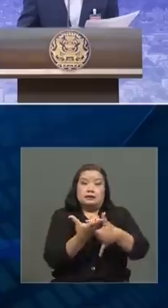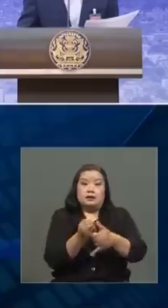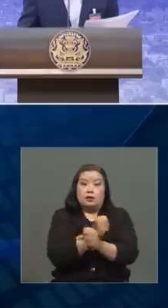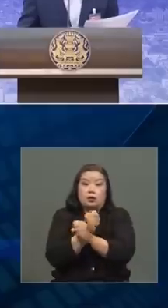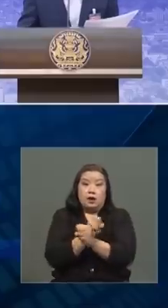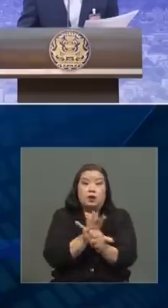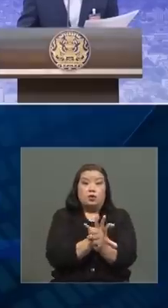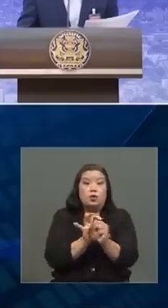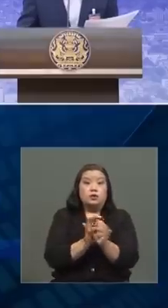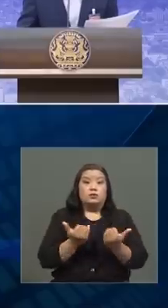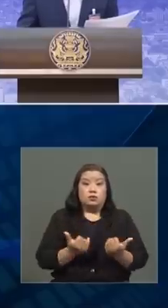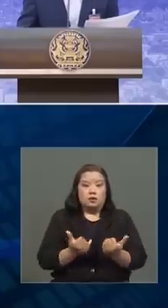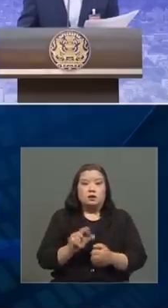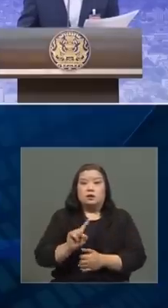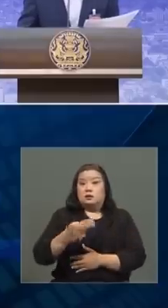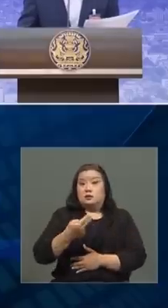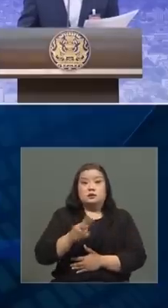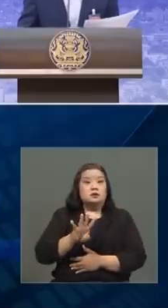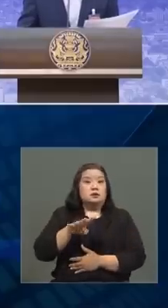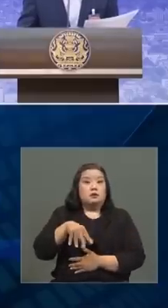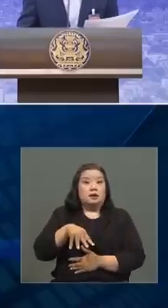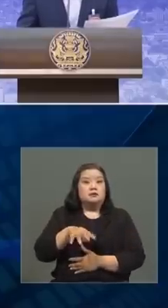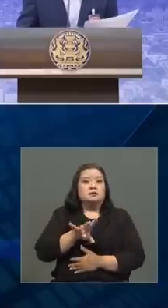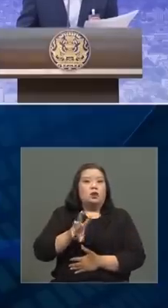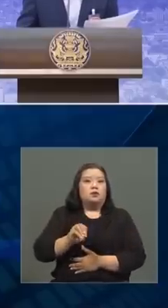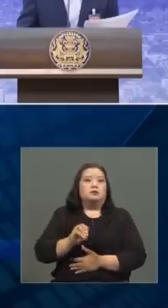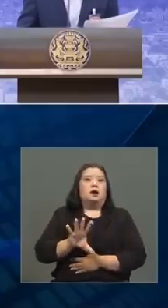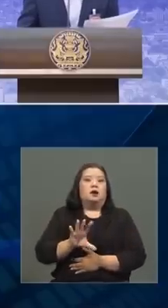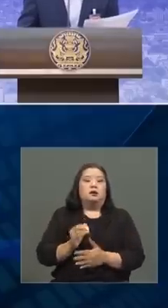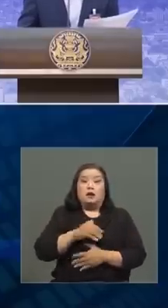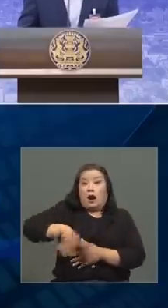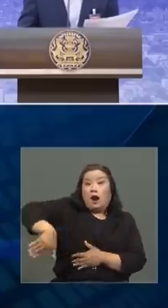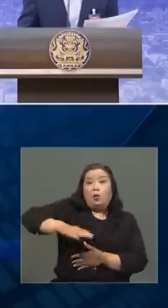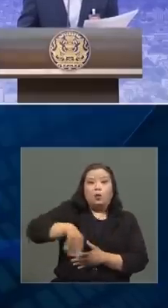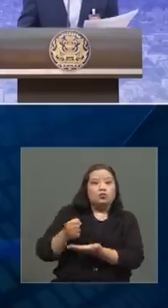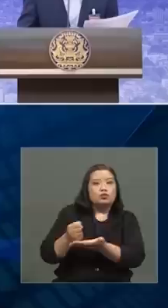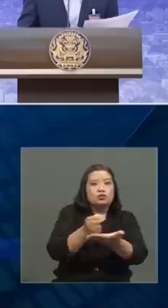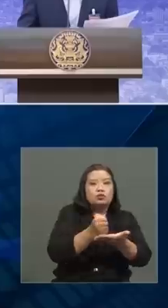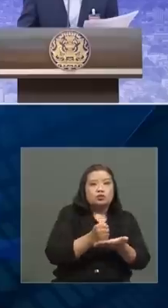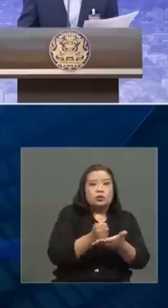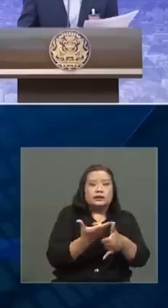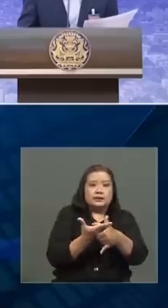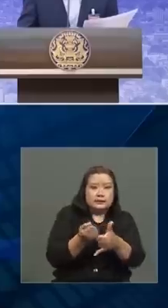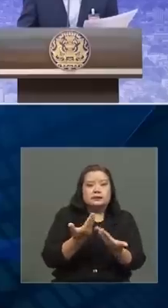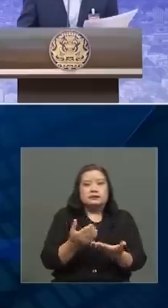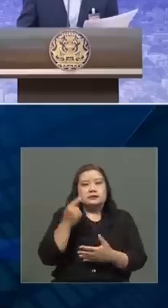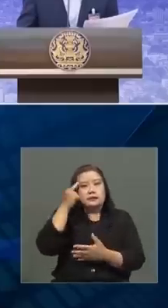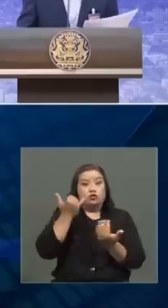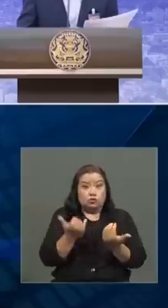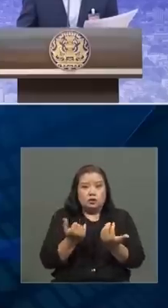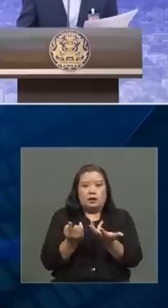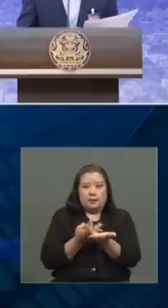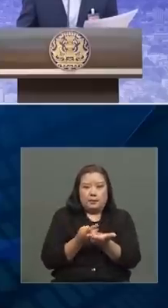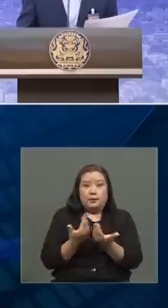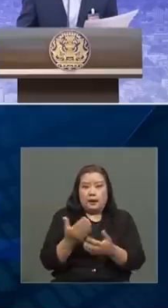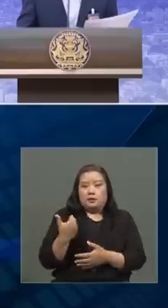เพิ่มขึ้น14600 75เป็นการระดมการทำงานของทุกภาคส่วนนะครับทำให้ตัวเลขสะสมของยอดที่ที่